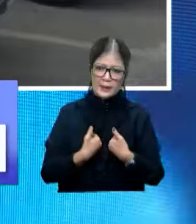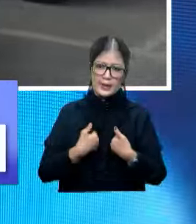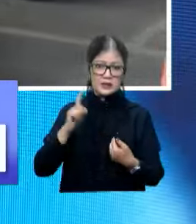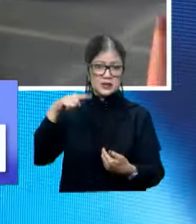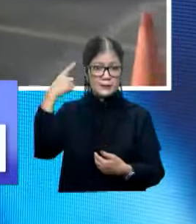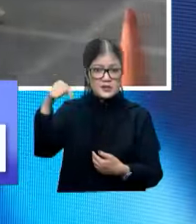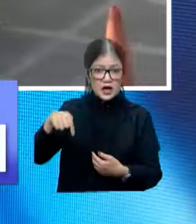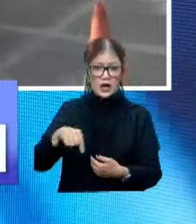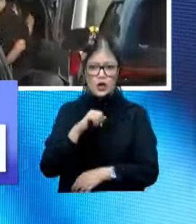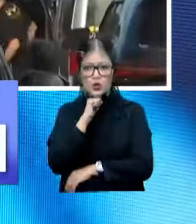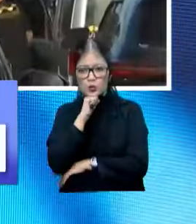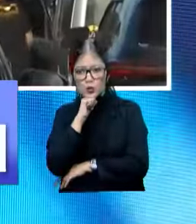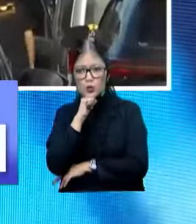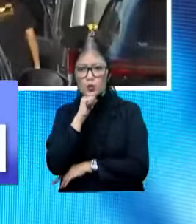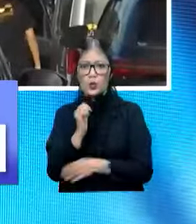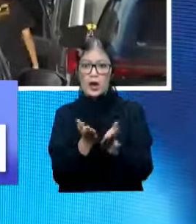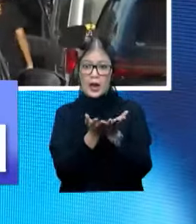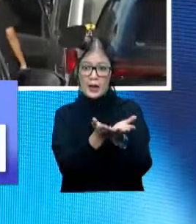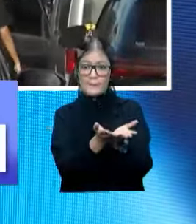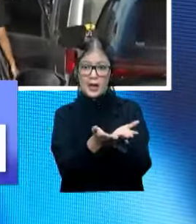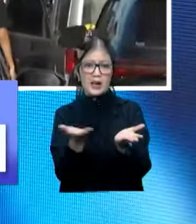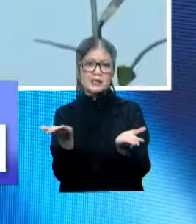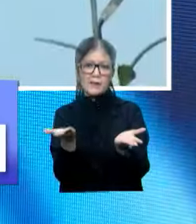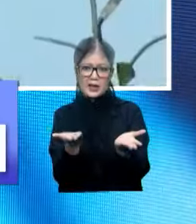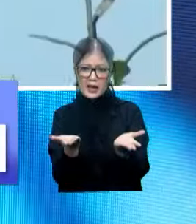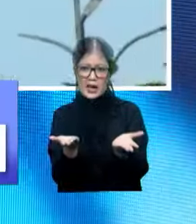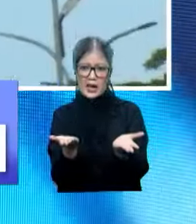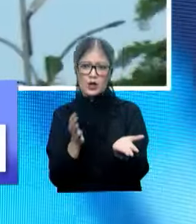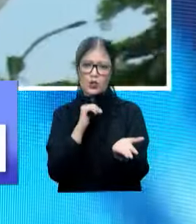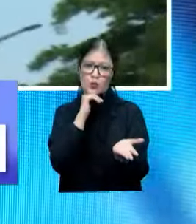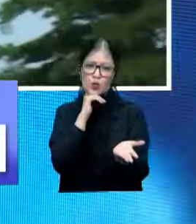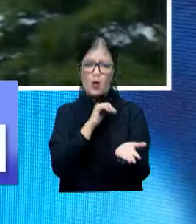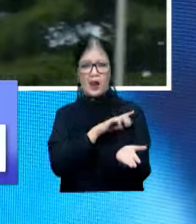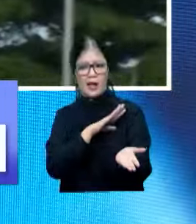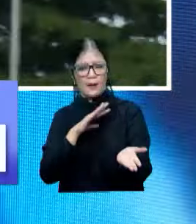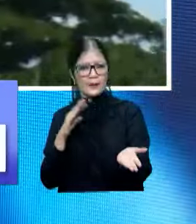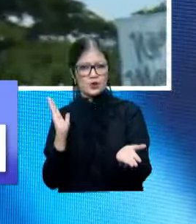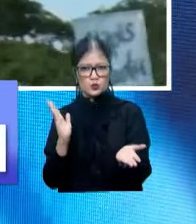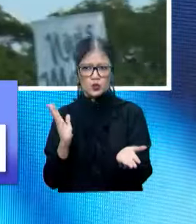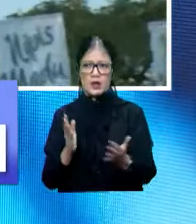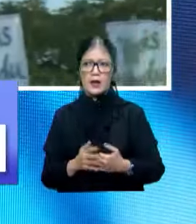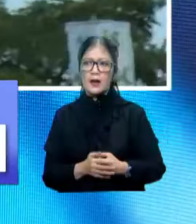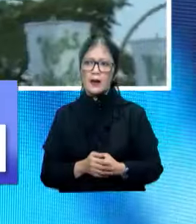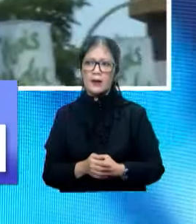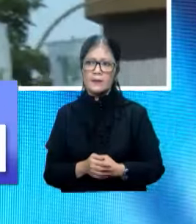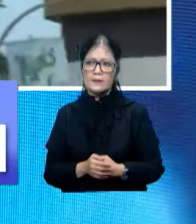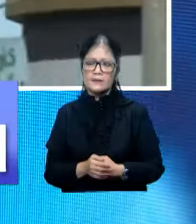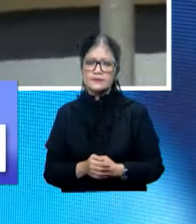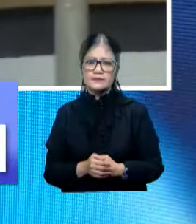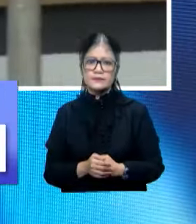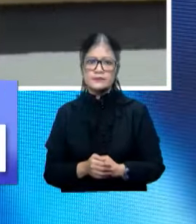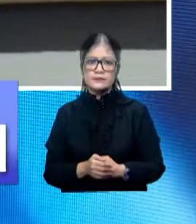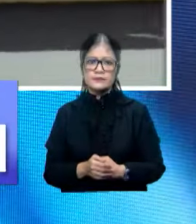menunggu kapal yang nantinya akan memberangkatkan atau juga berlayar menuju ke Pulau Sumatera, yakni di Pelabuhan Bakauheni Lampung.